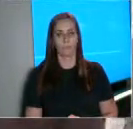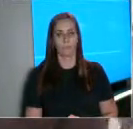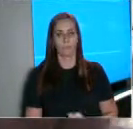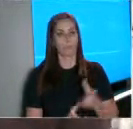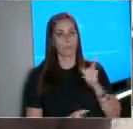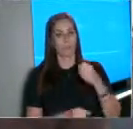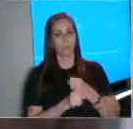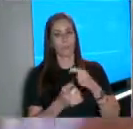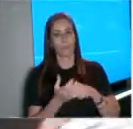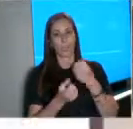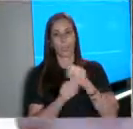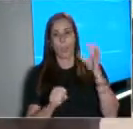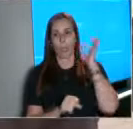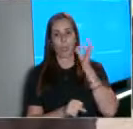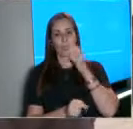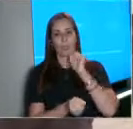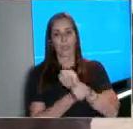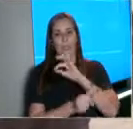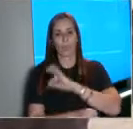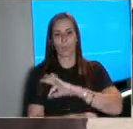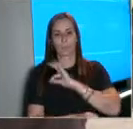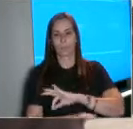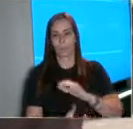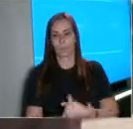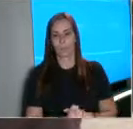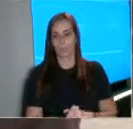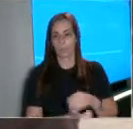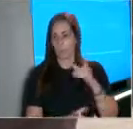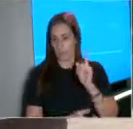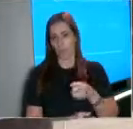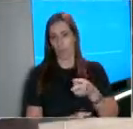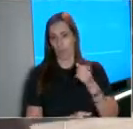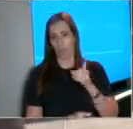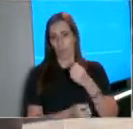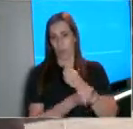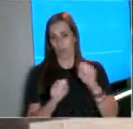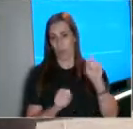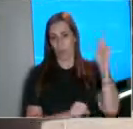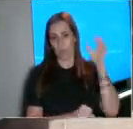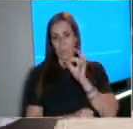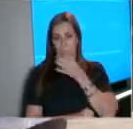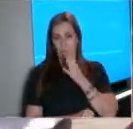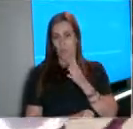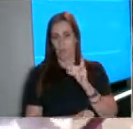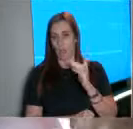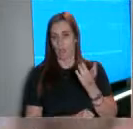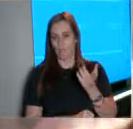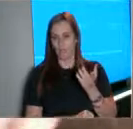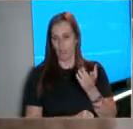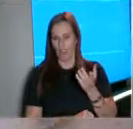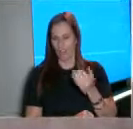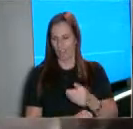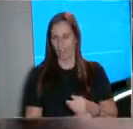מה צריך לעשות כדי לשחרר את הצעירה הישראלית מהכלא ברוסיה? צריך לשחרר אותה. אבל הם